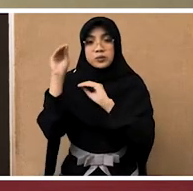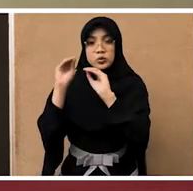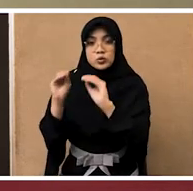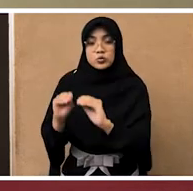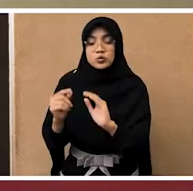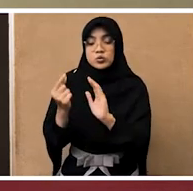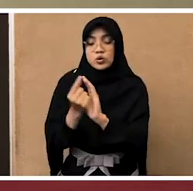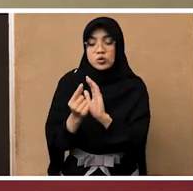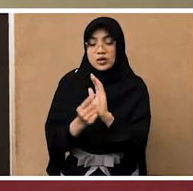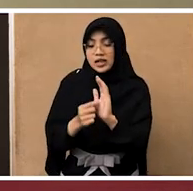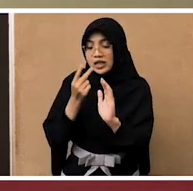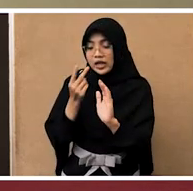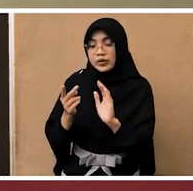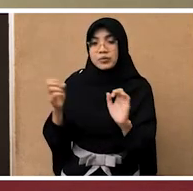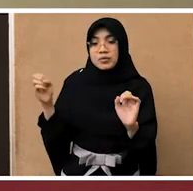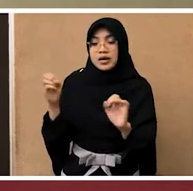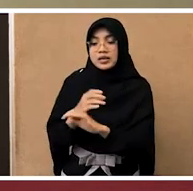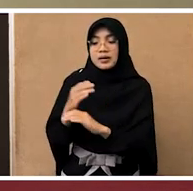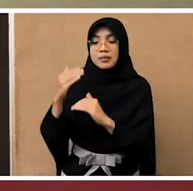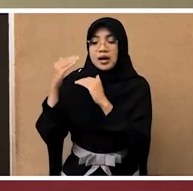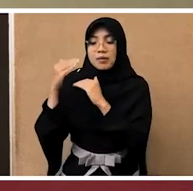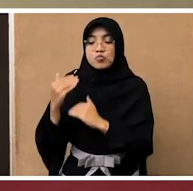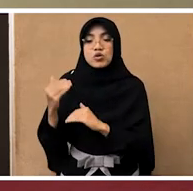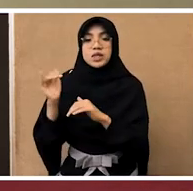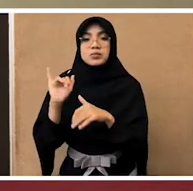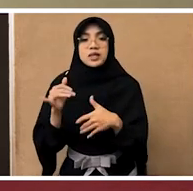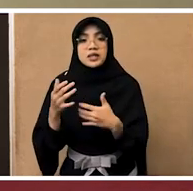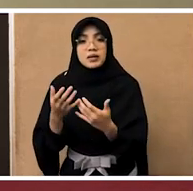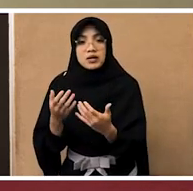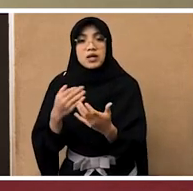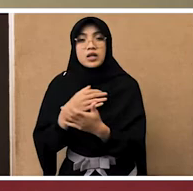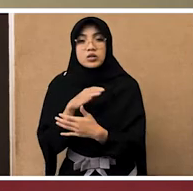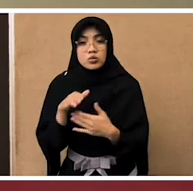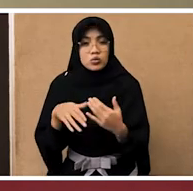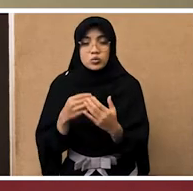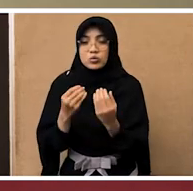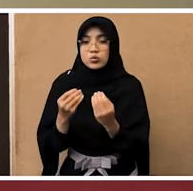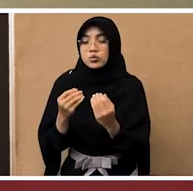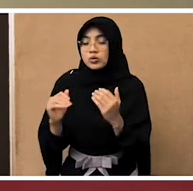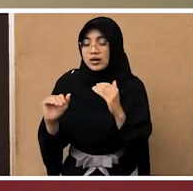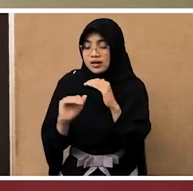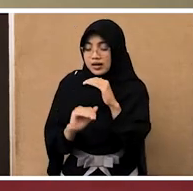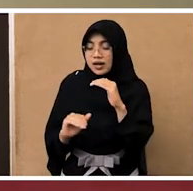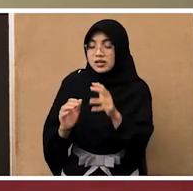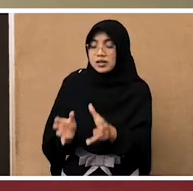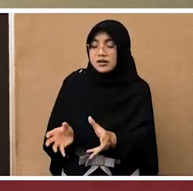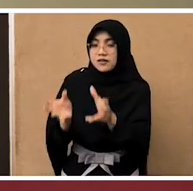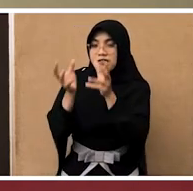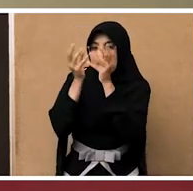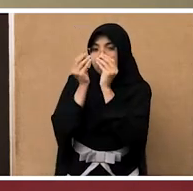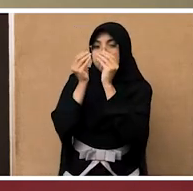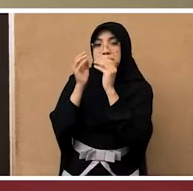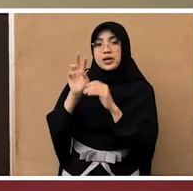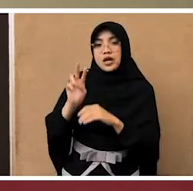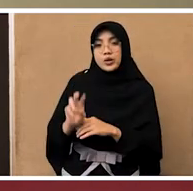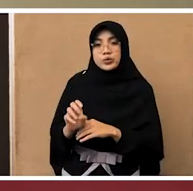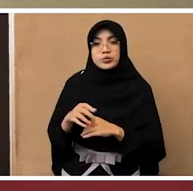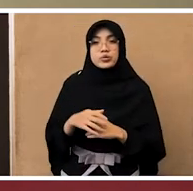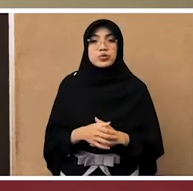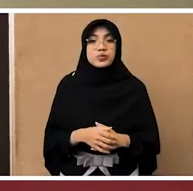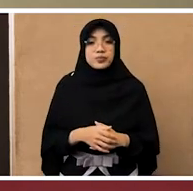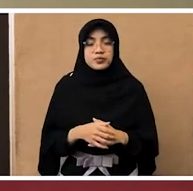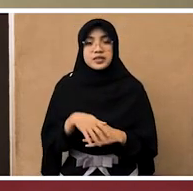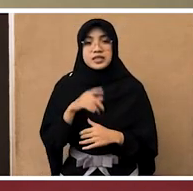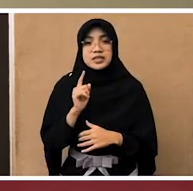Harus melihat Bagaimana praktik Pengampuan itu itu hal yang sangat mendasar harus diketahui ya